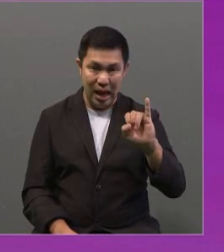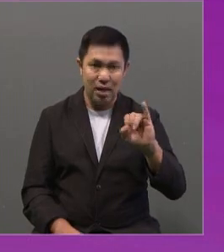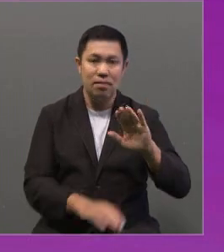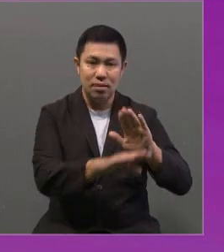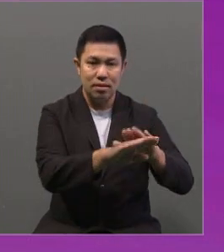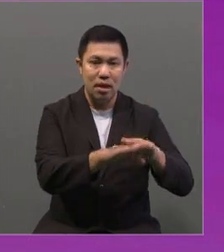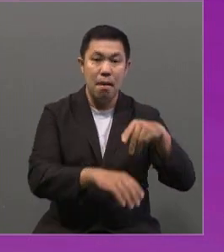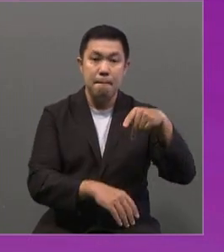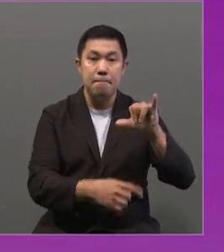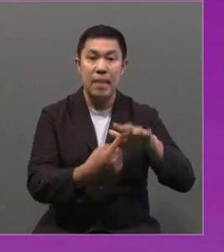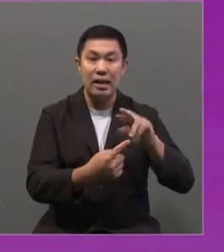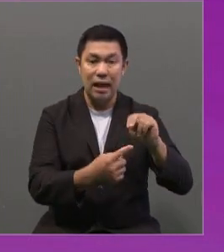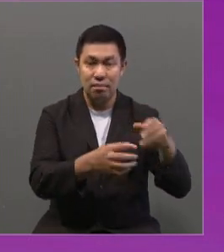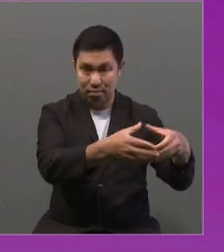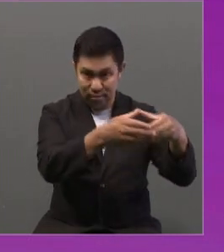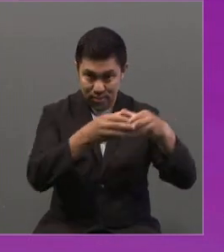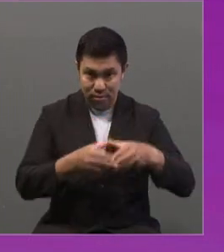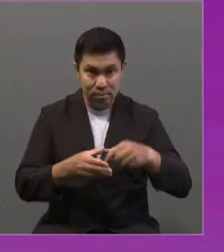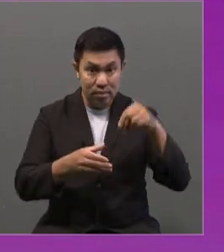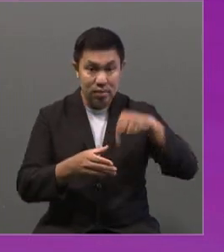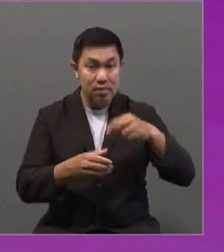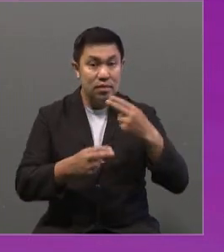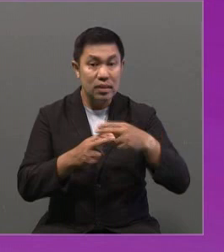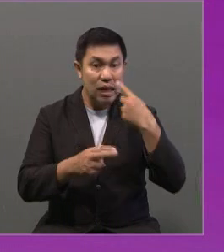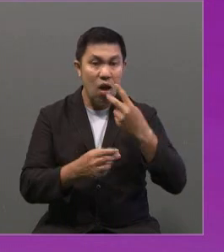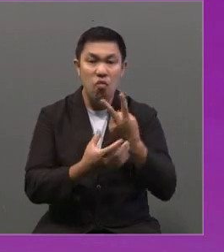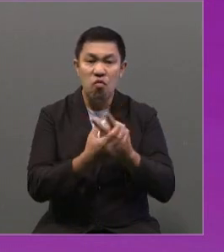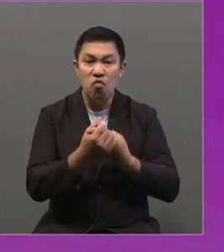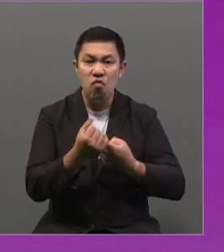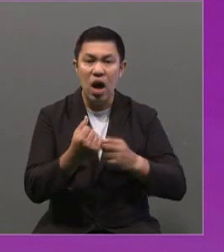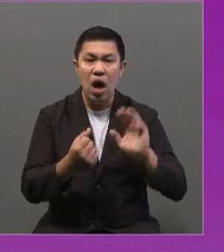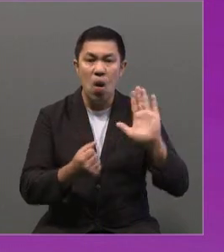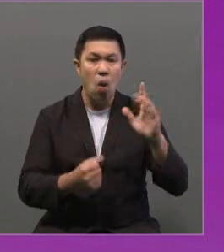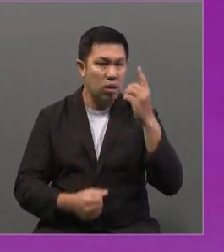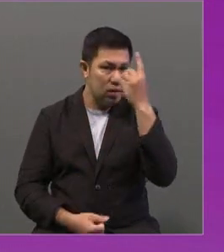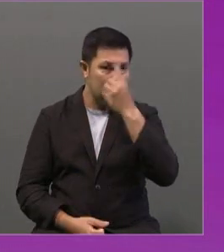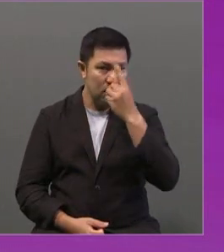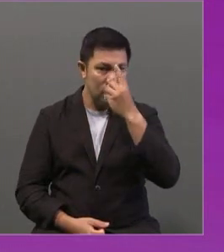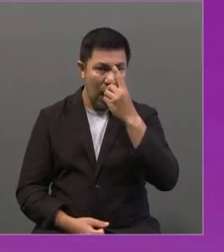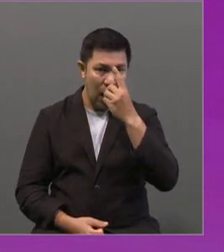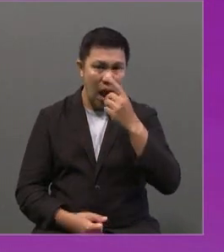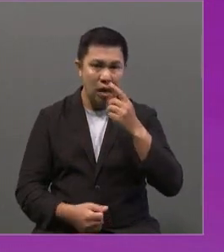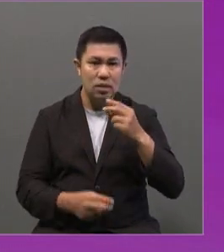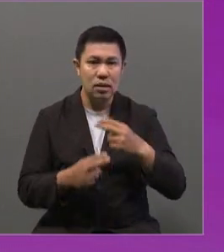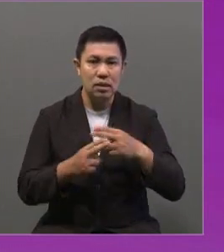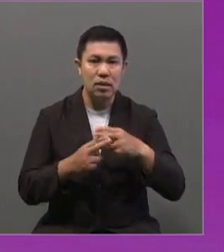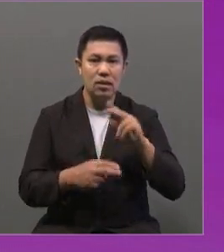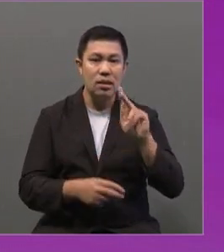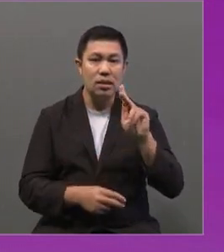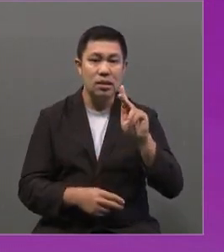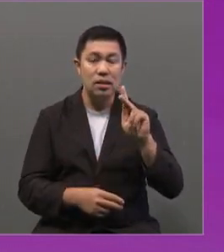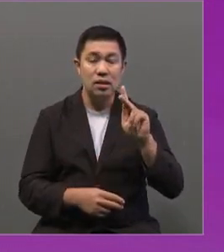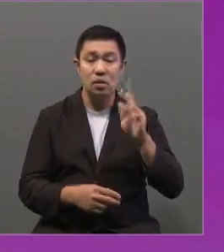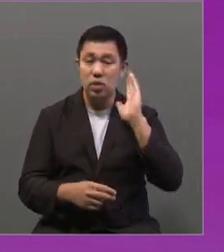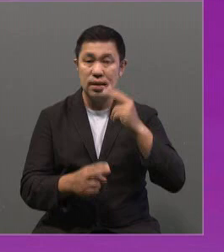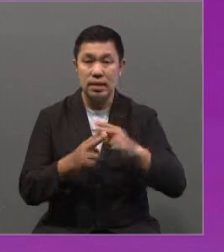อตใหม่แล้วปรากฏว่าในจำนวนนั้นปรากฏชื่อแฟนสาวของพระเอกหนุ่มกระทิงขุนนรงค์ด้วยแฟนสาวเนี่ย